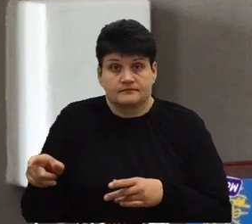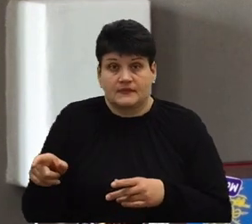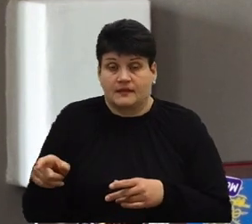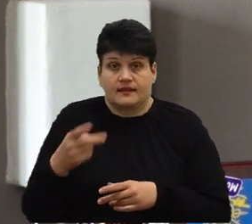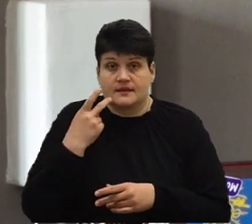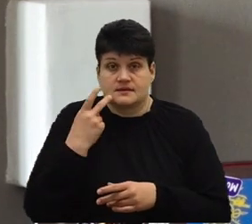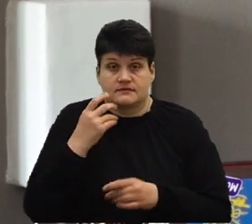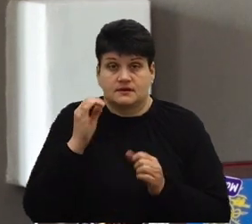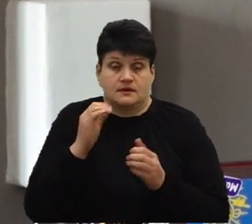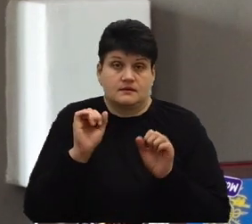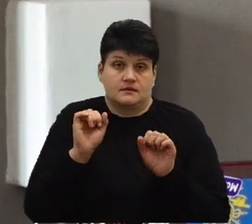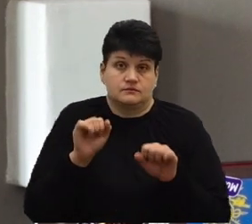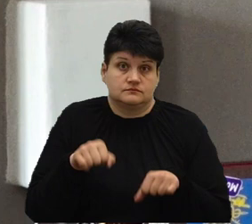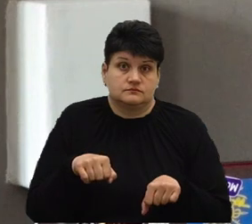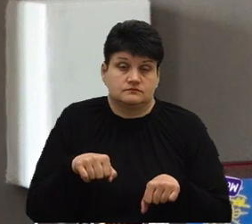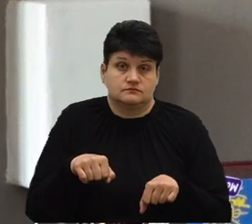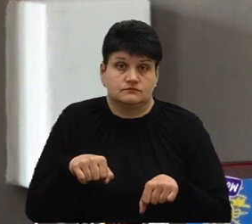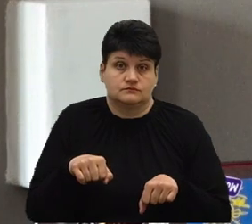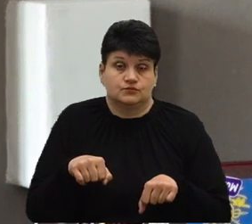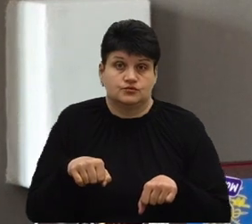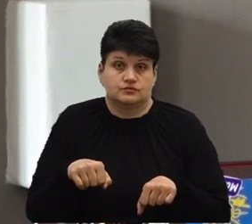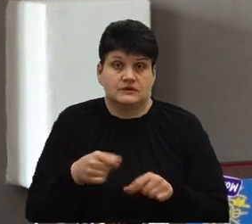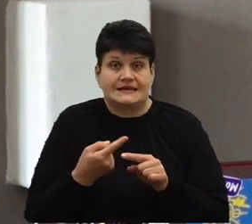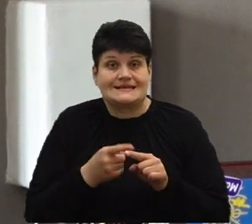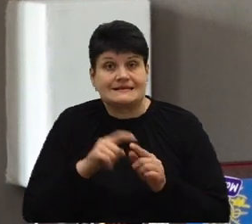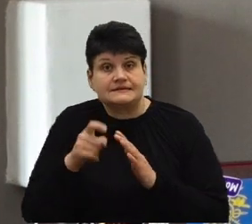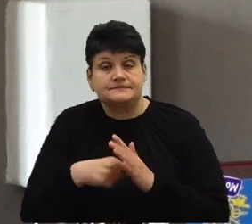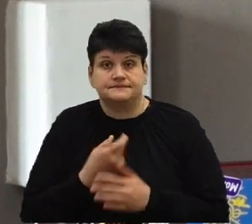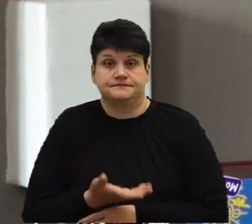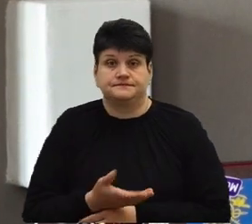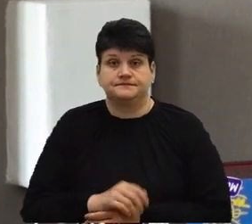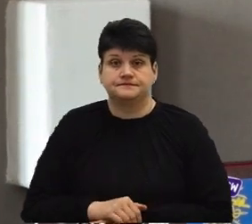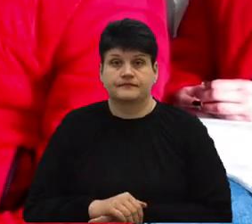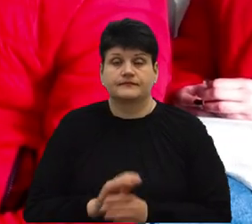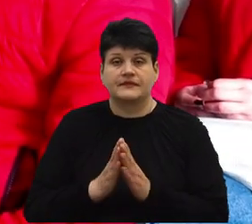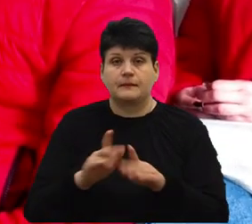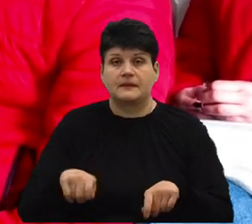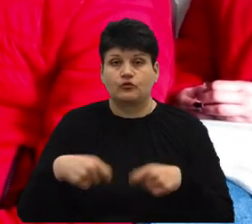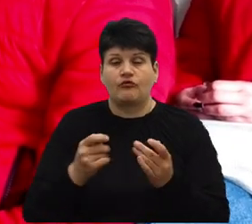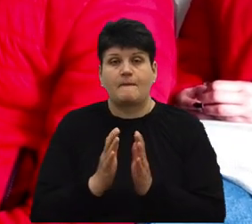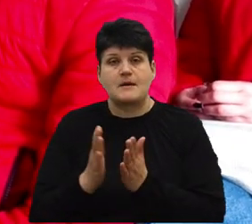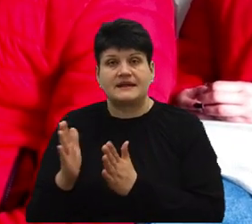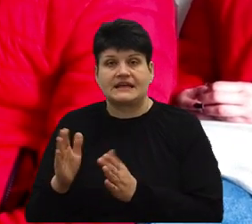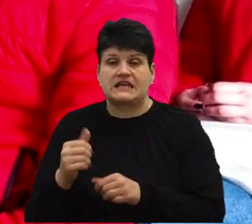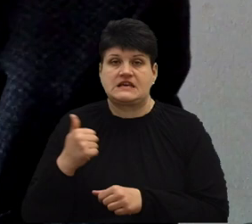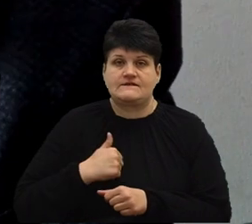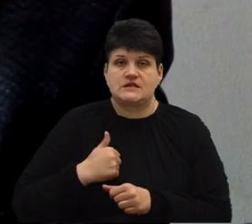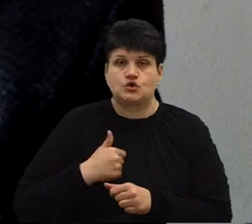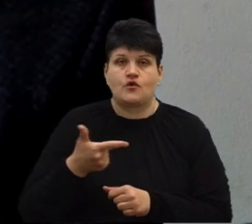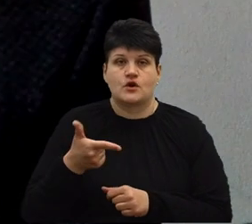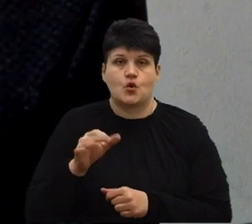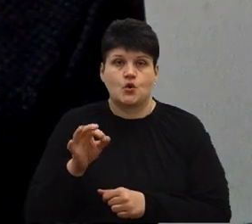завжди мали можливість так популярні форми про це довідації видання передадуть у бібліотеки та військові госпіталі розповідає